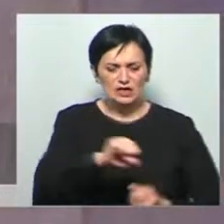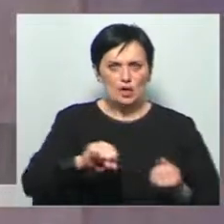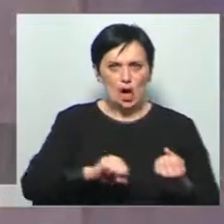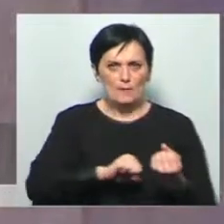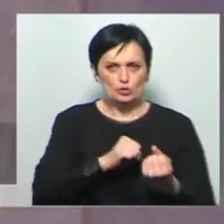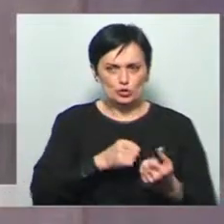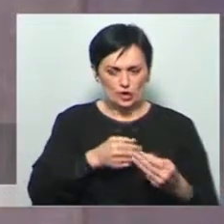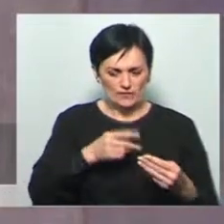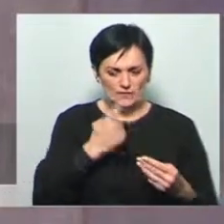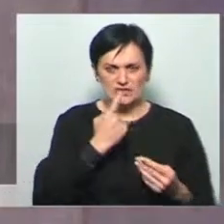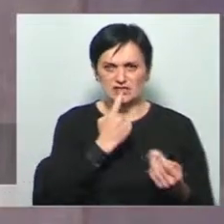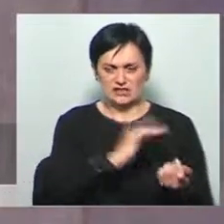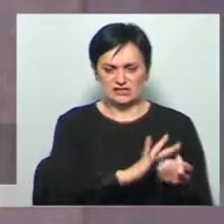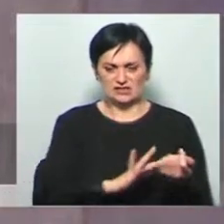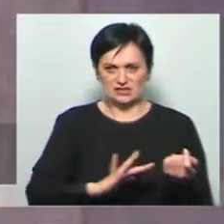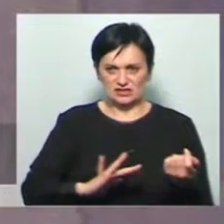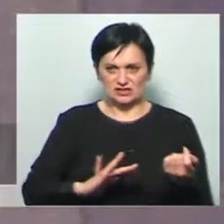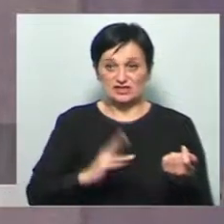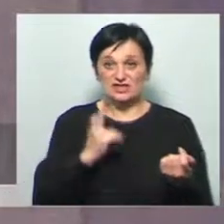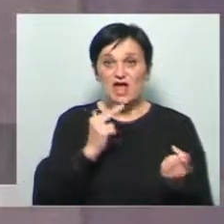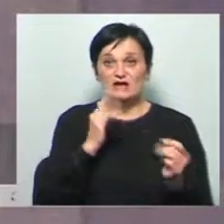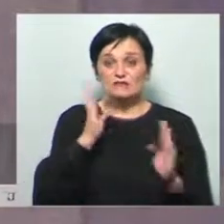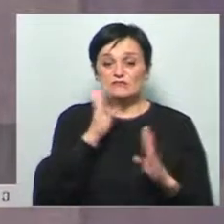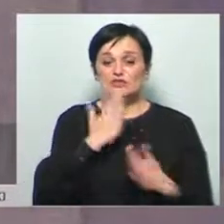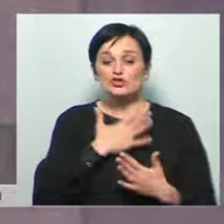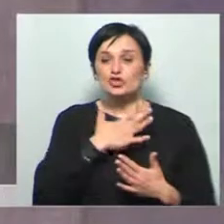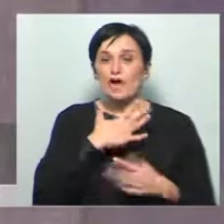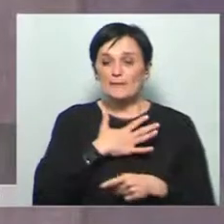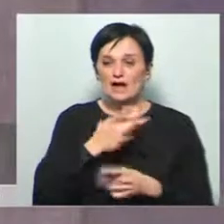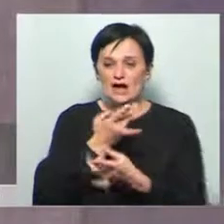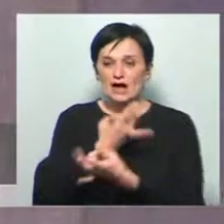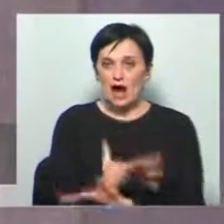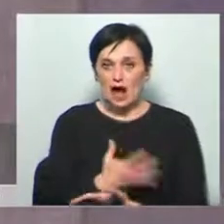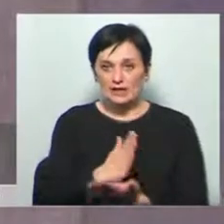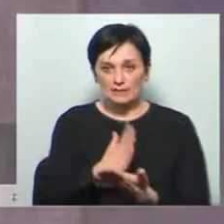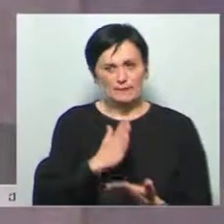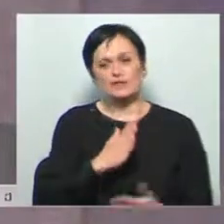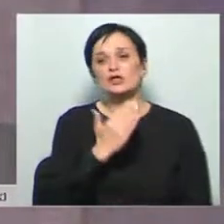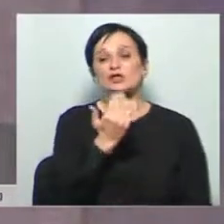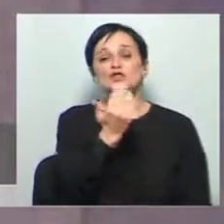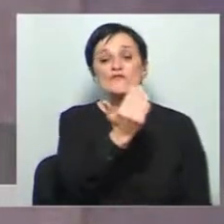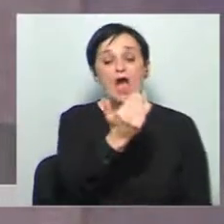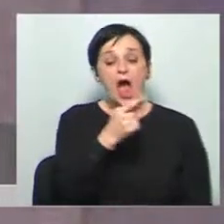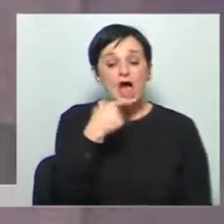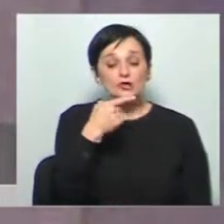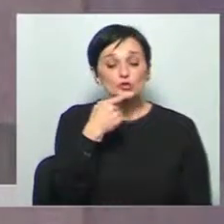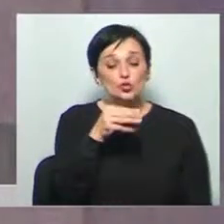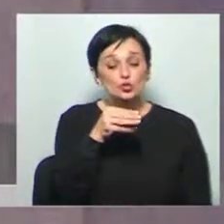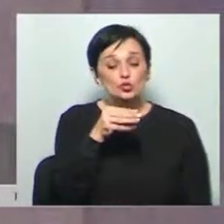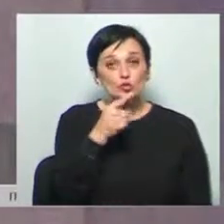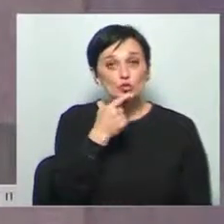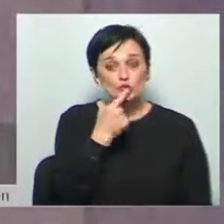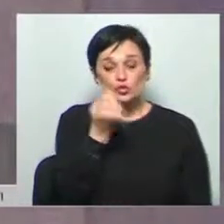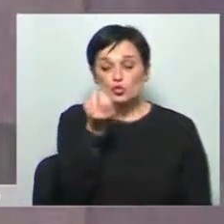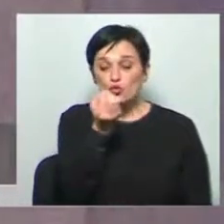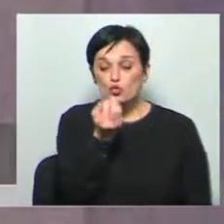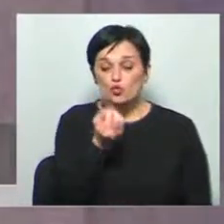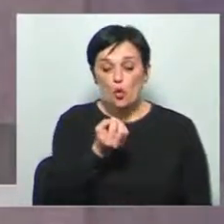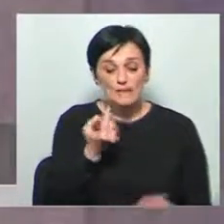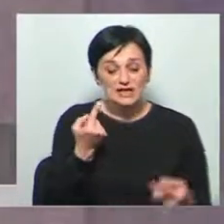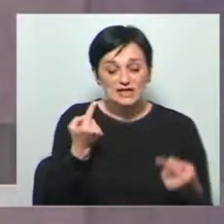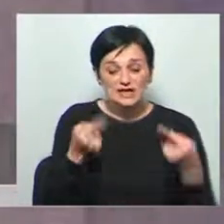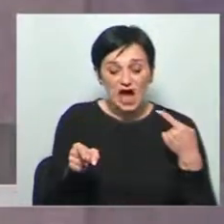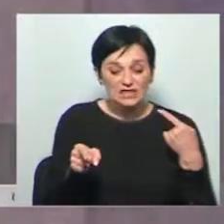პროდუქტები მოაქვს და ჟანგბადით ღარიბია. თქვენ ბრძანეთ, რომ თრომბი განსხვავებულია არტერიაში, განსხვავებულია ვენაში.